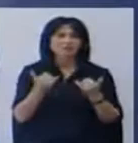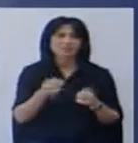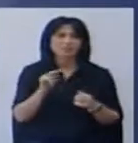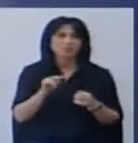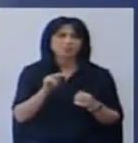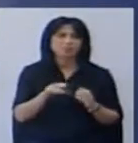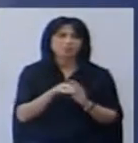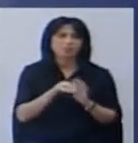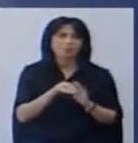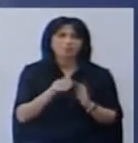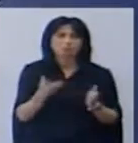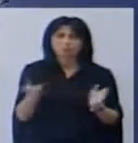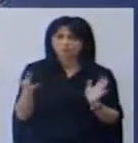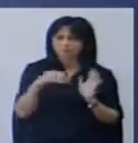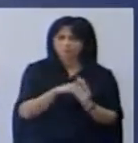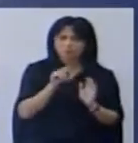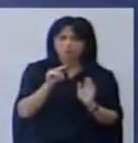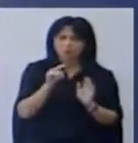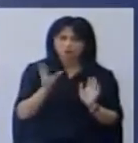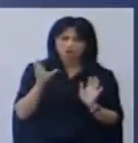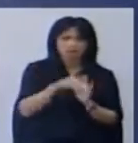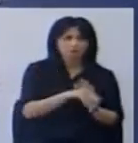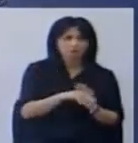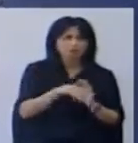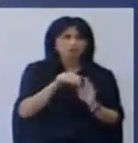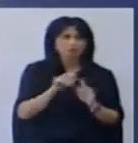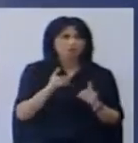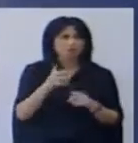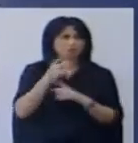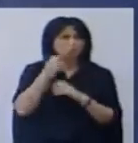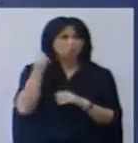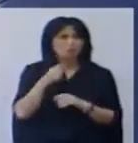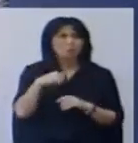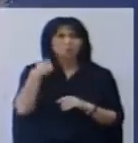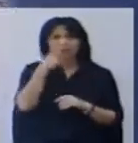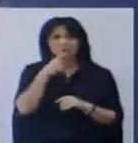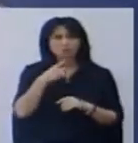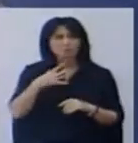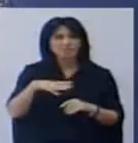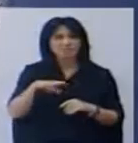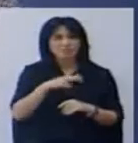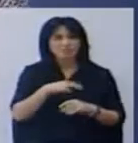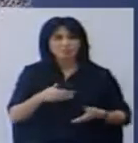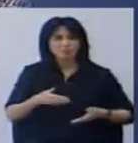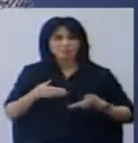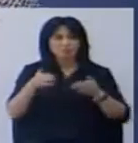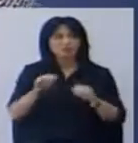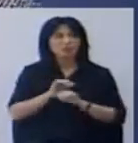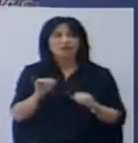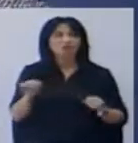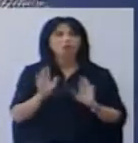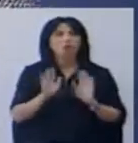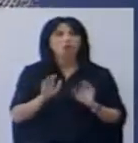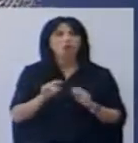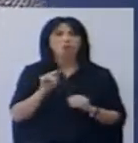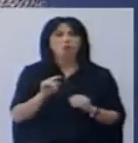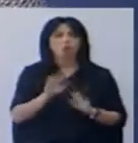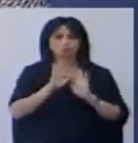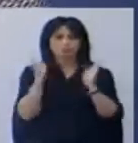ფოთის ამომრჩევლები, ფოთის მაჟორიტარის ამომრჩევლები. ჯერ ერთი მაჟორიტარი, რომელიც გადის საქართველოს პარლამენტში, არ შეიძლება იყოს მხოლოდ